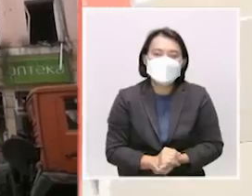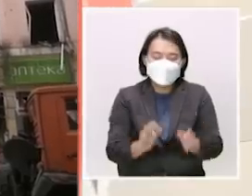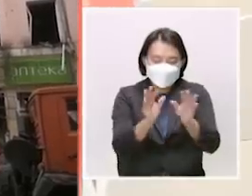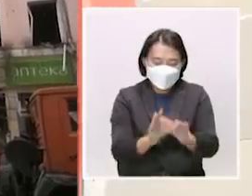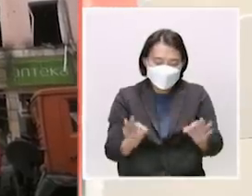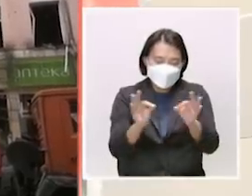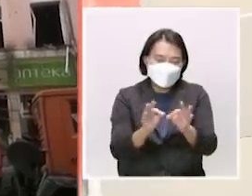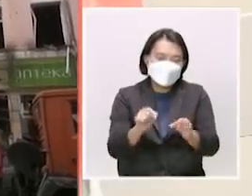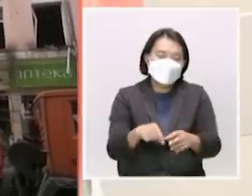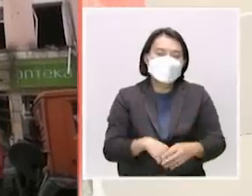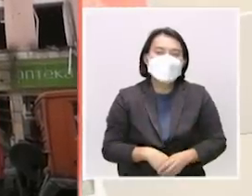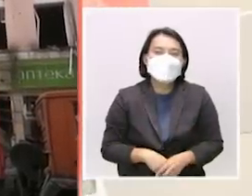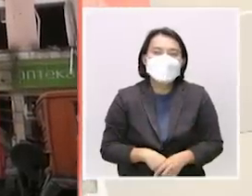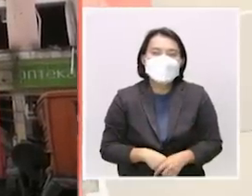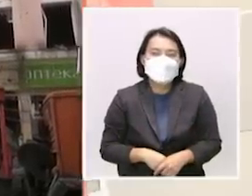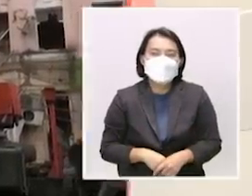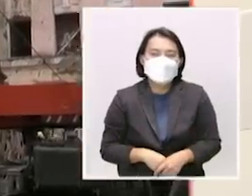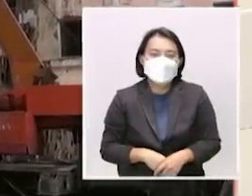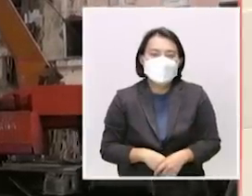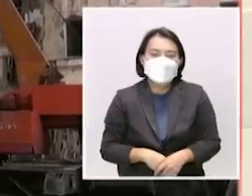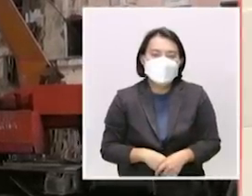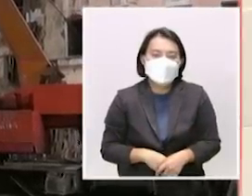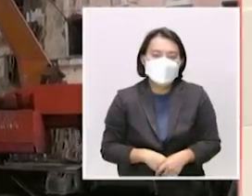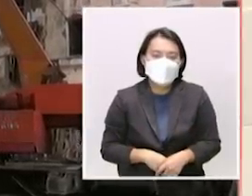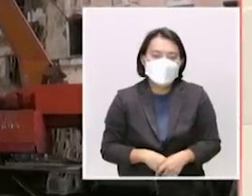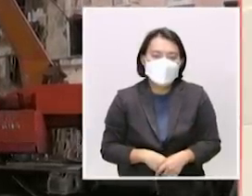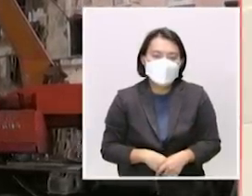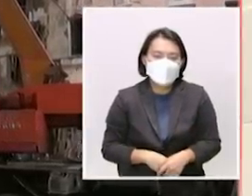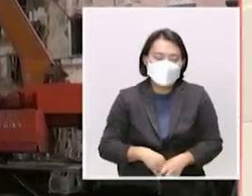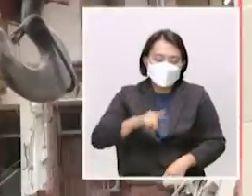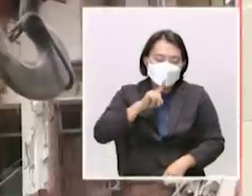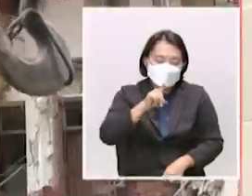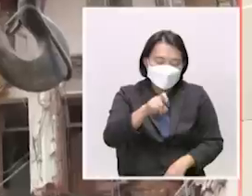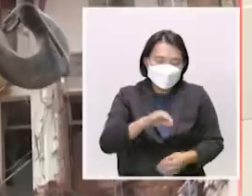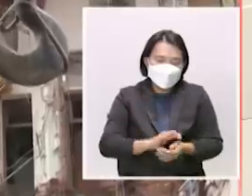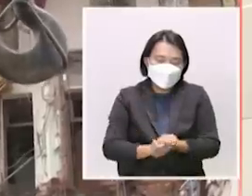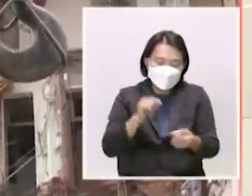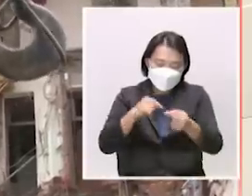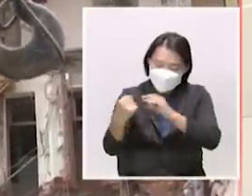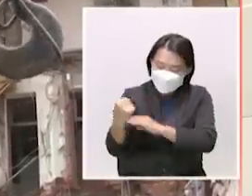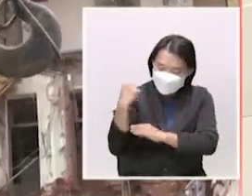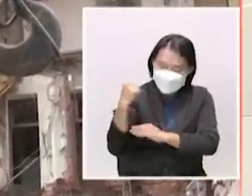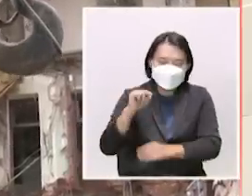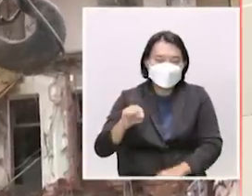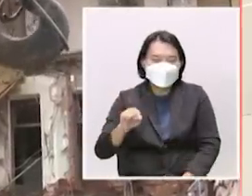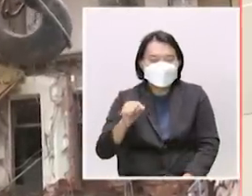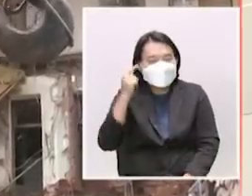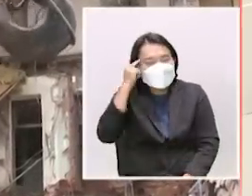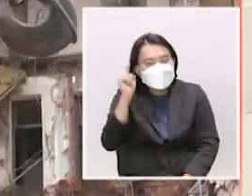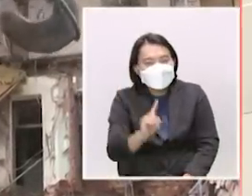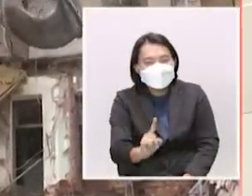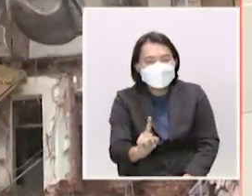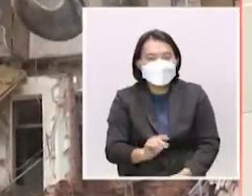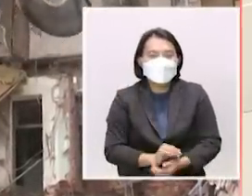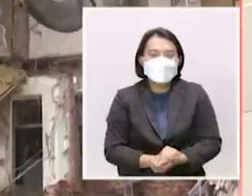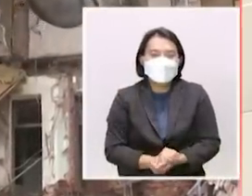ข scientificอาจาร์ค่ ตอนนี้อาจาร์มีมุมองต่อเรื่องความมนคงอย่ไรบ้างคะในภูมิภาที่เกิดปัหาทางราเซีร์และยูเครรณ แต่อย่ท